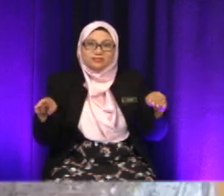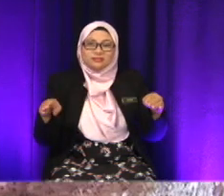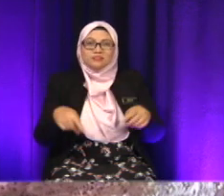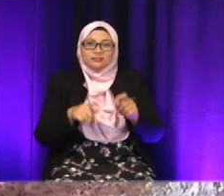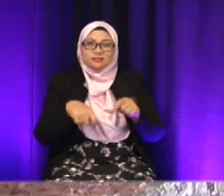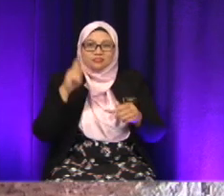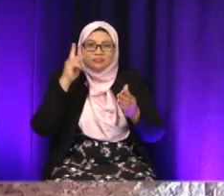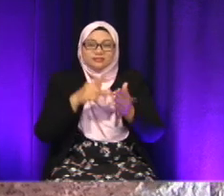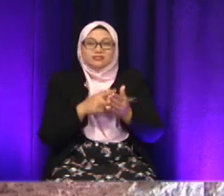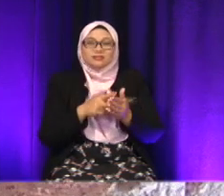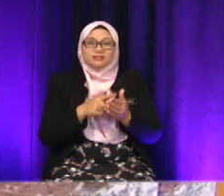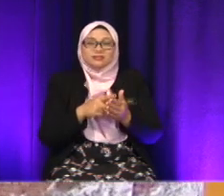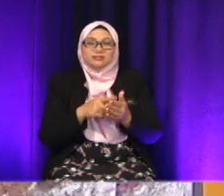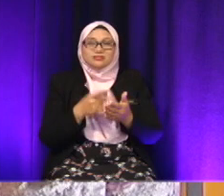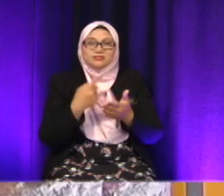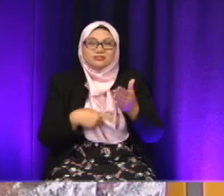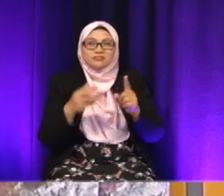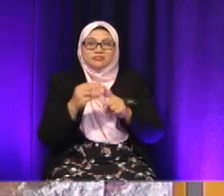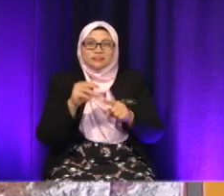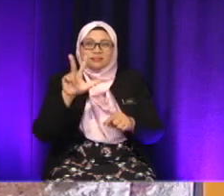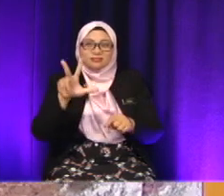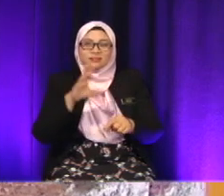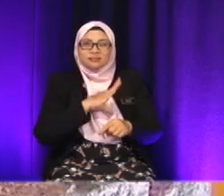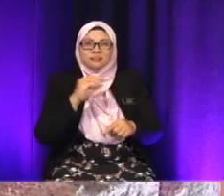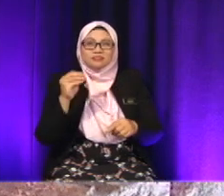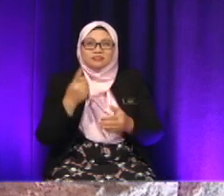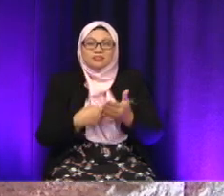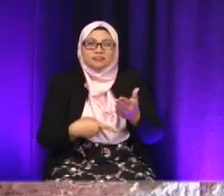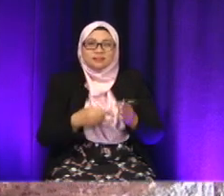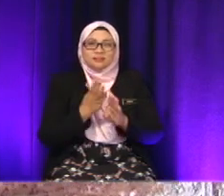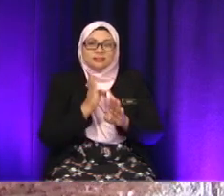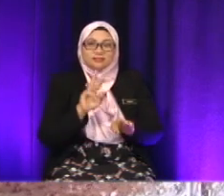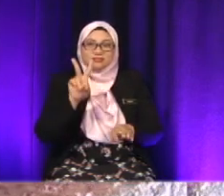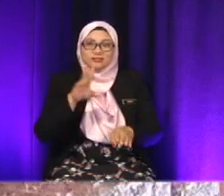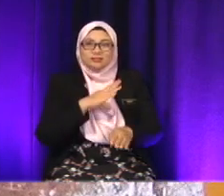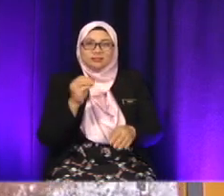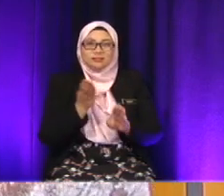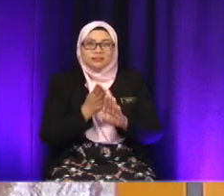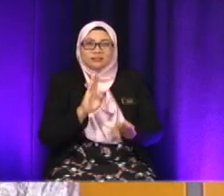pasti dulu apakah materi baris 2 dan materi pada baris 22